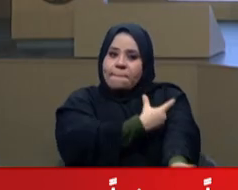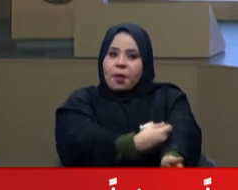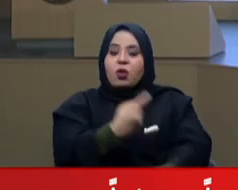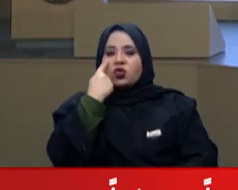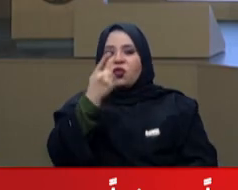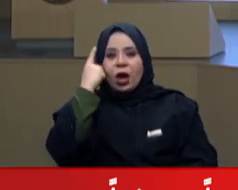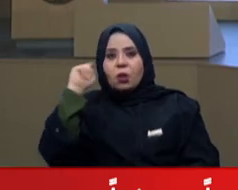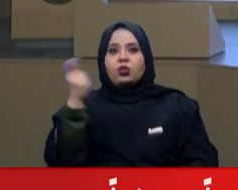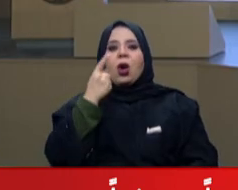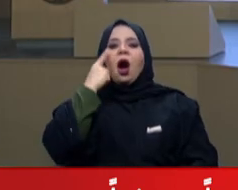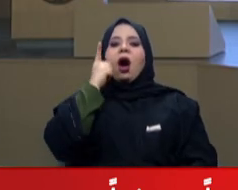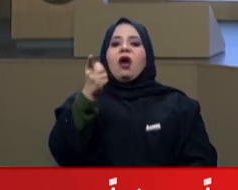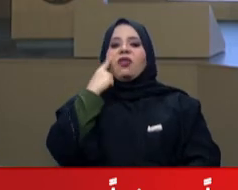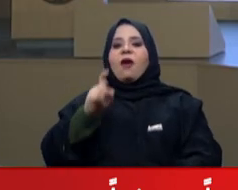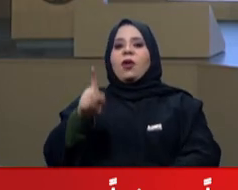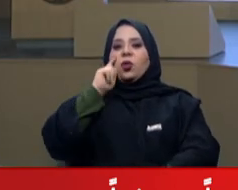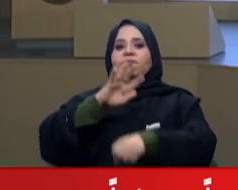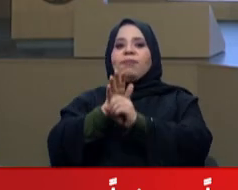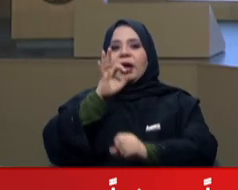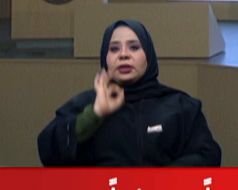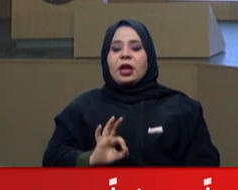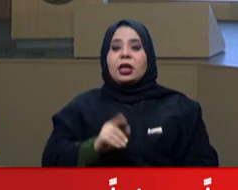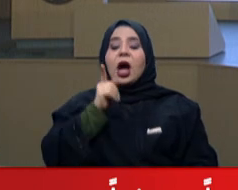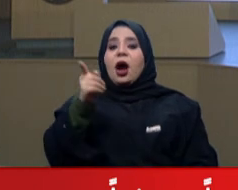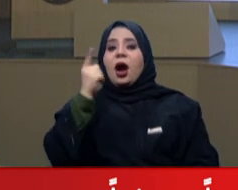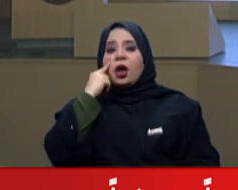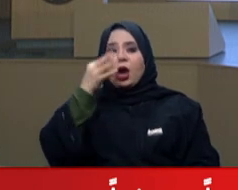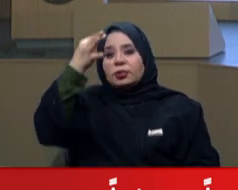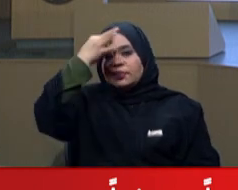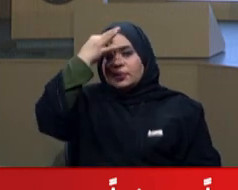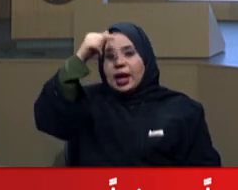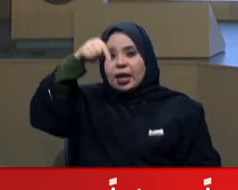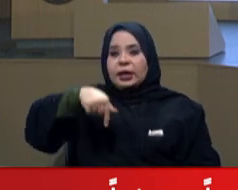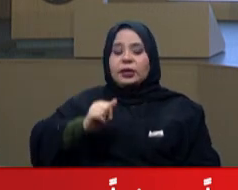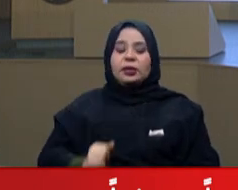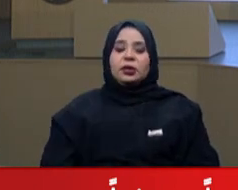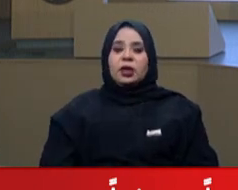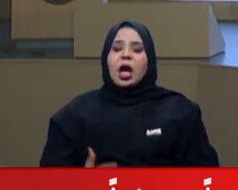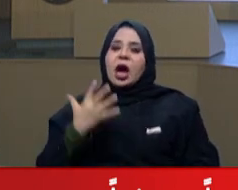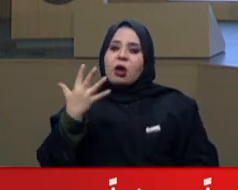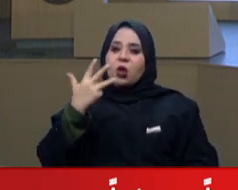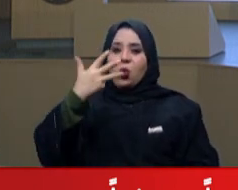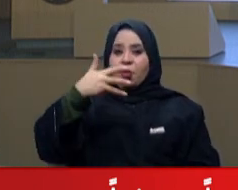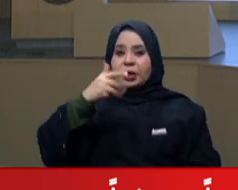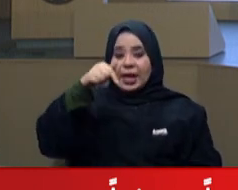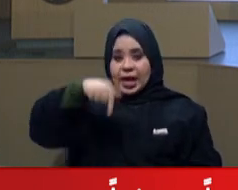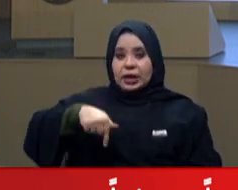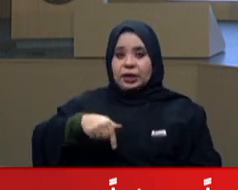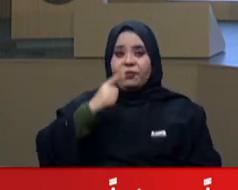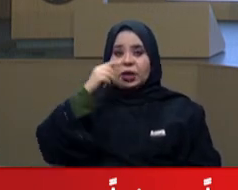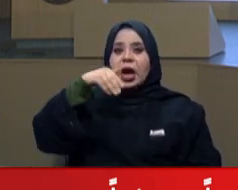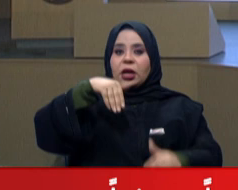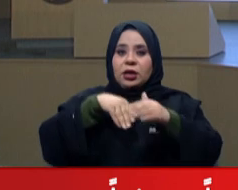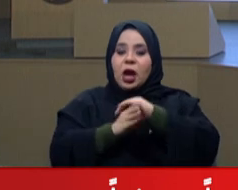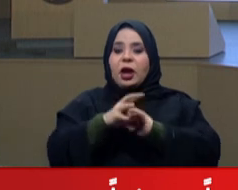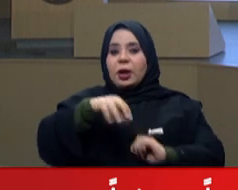الحالات المؤكدة. من الحالات الموجودة هذه اللي هي 85، من الحالات اللي موجودة حاليا في البحرين هي